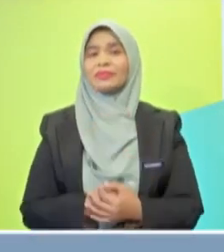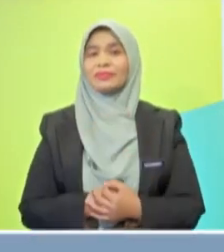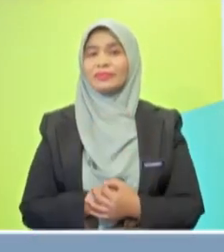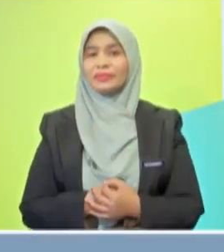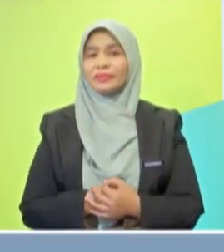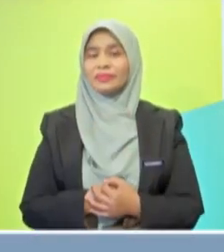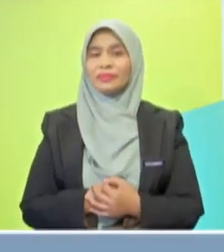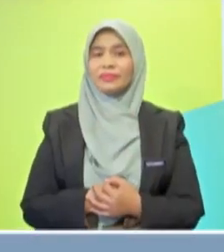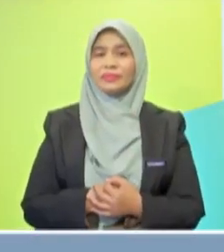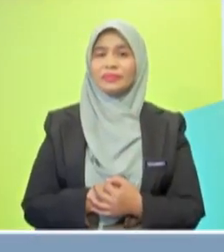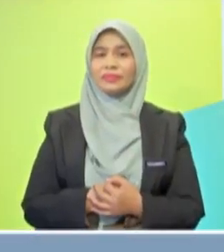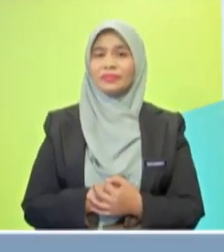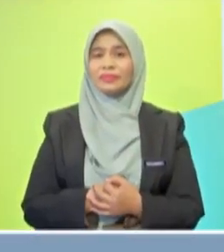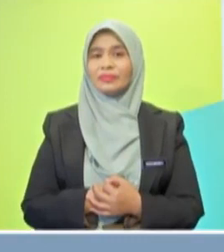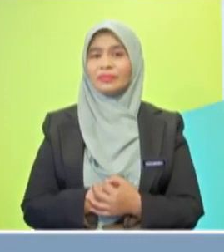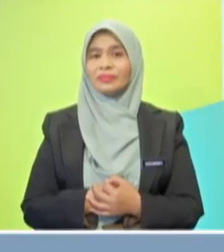Okey.